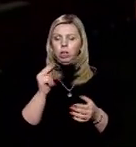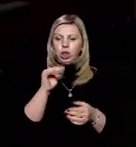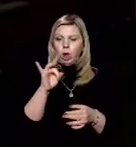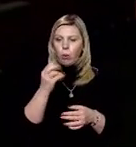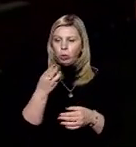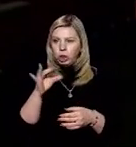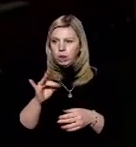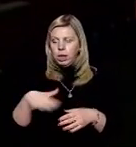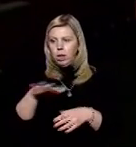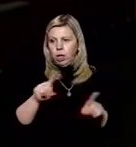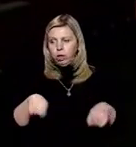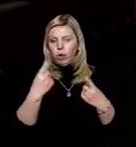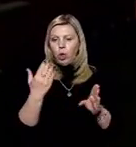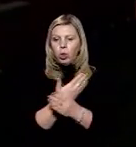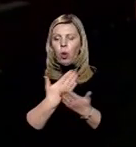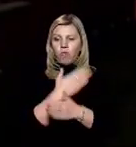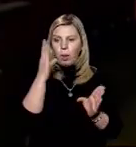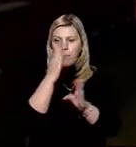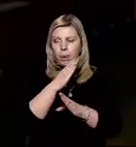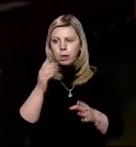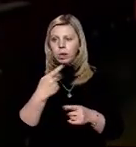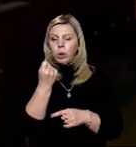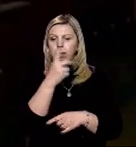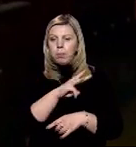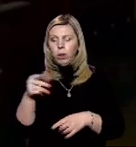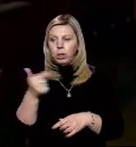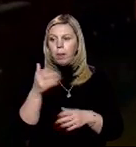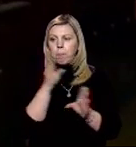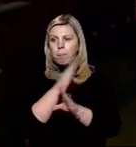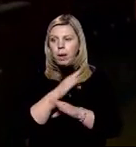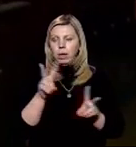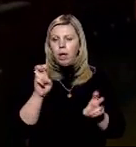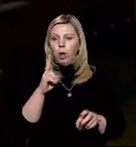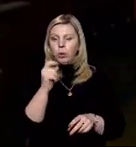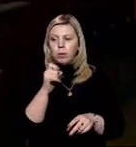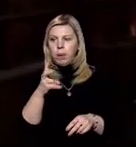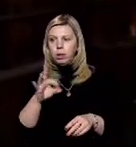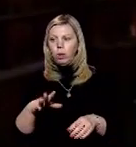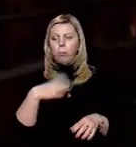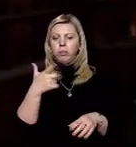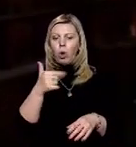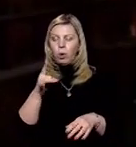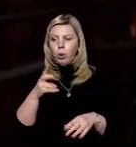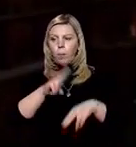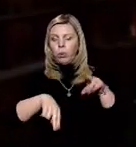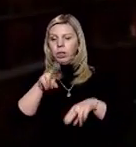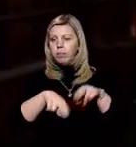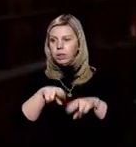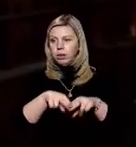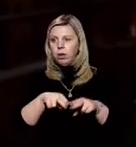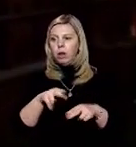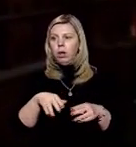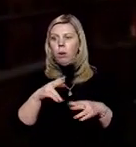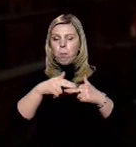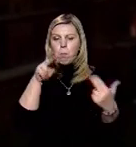перша травнева набережна, створення нового парку – 11 мільйонів гривень. Також парк імені Андрія Кузьменка, колишній Горького, плюс будівництво